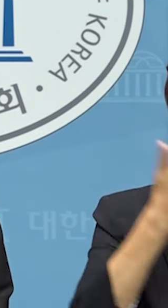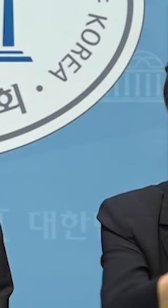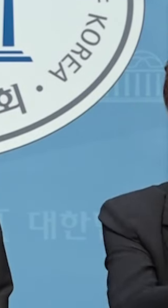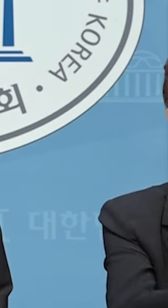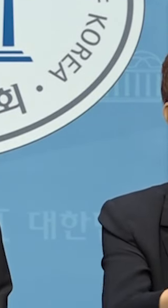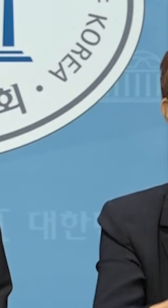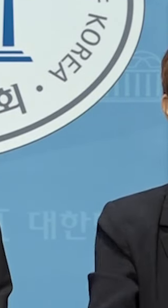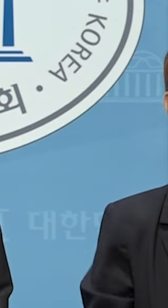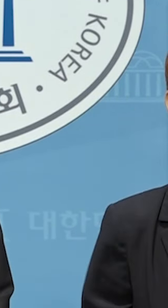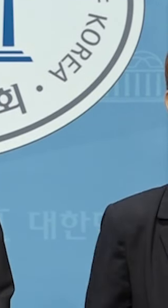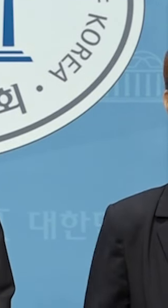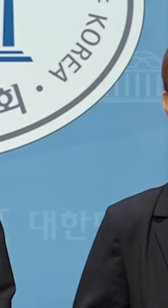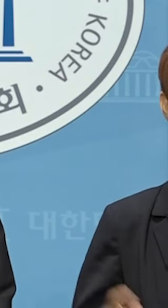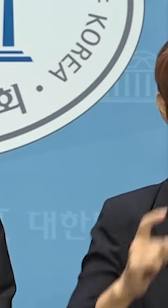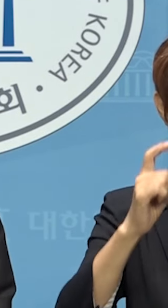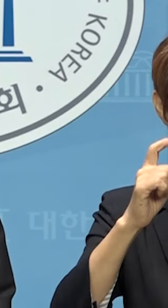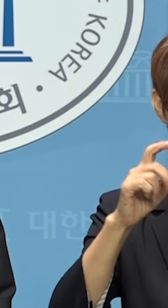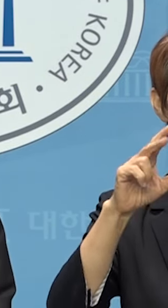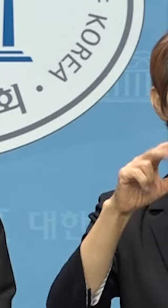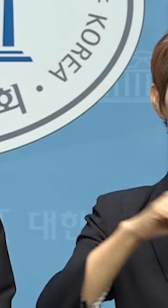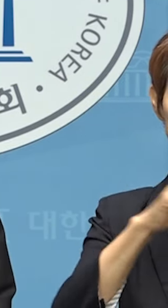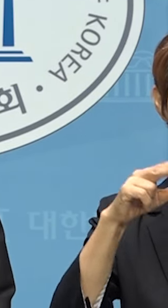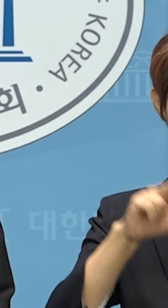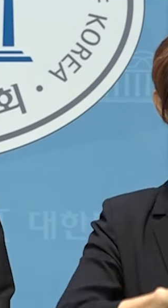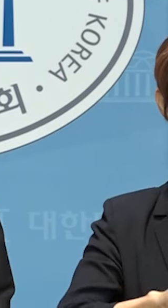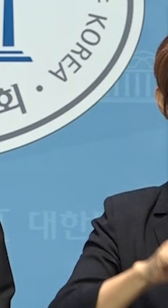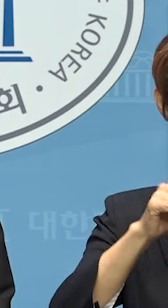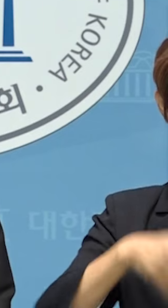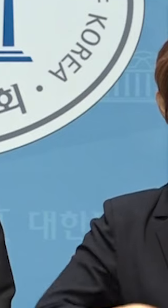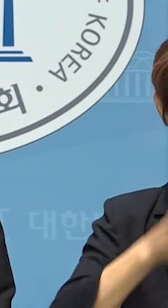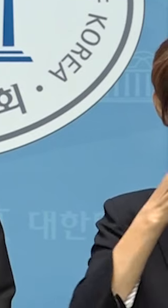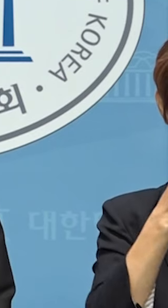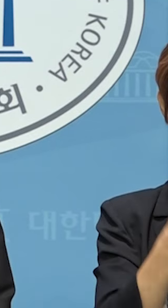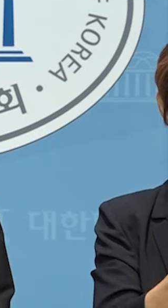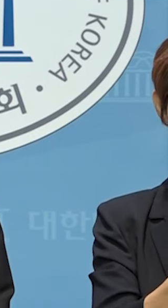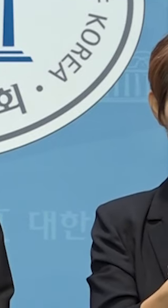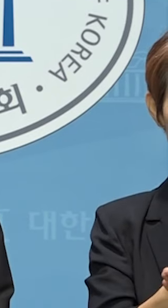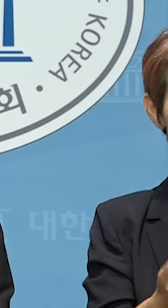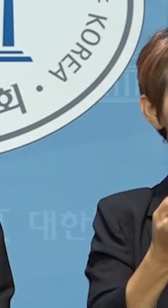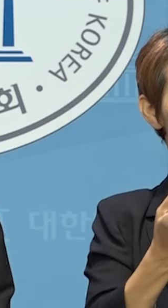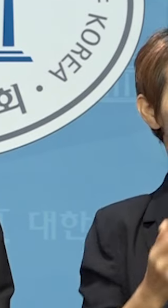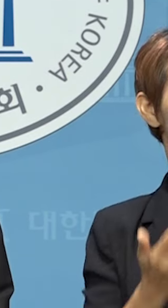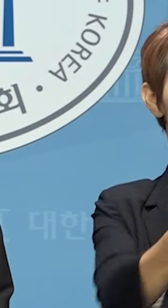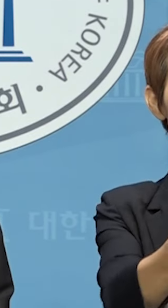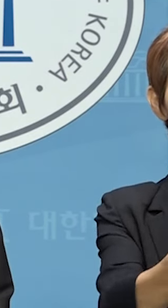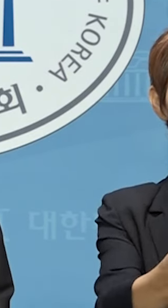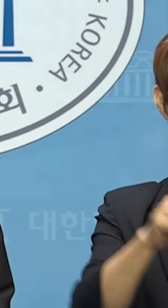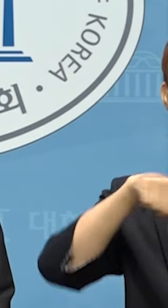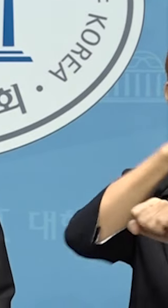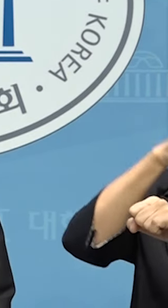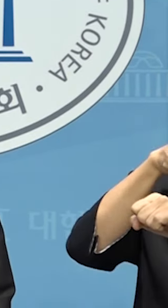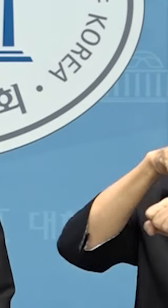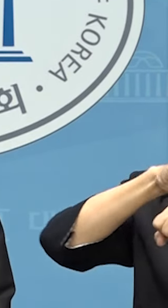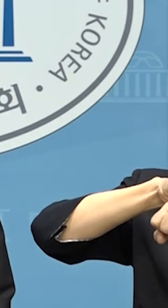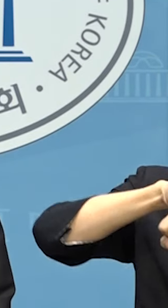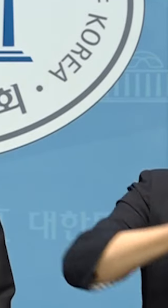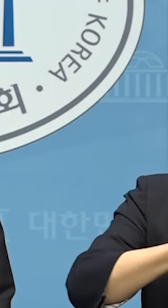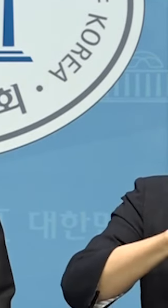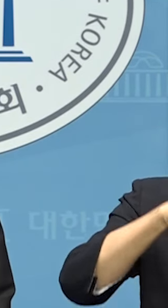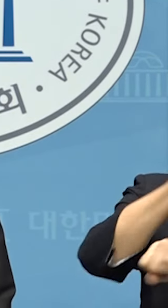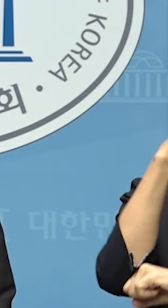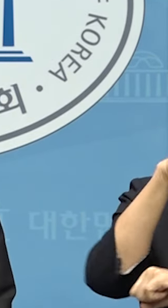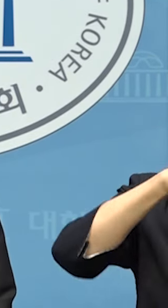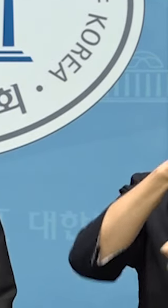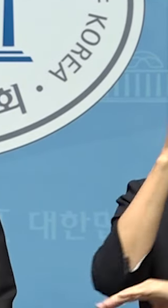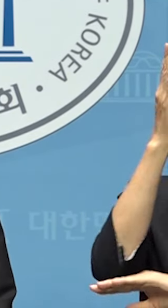않습니까 쟁점 법안의 고속 상정 필리버스터 강제중단 그리고 강행 처리라는